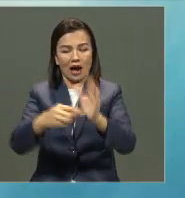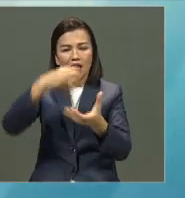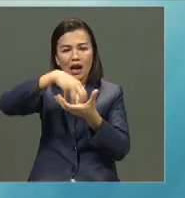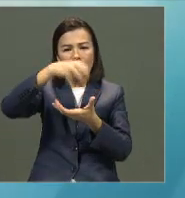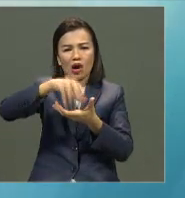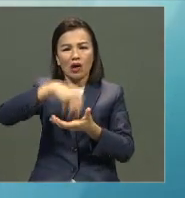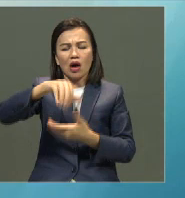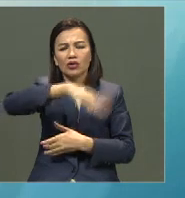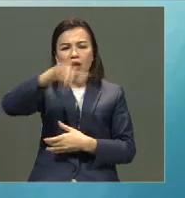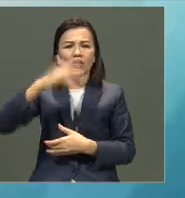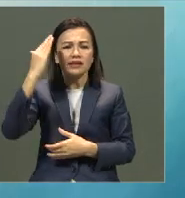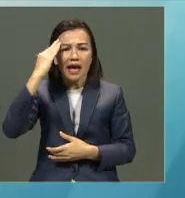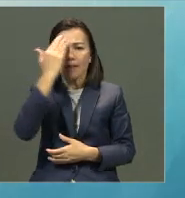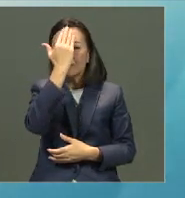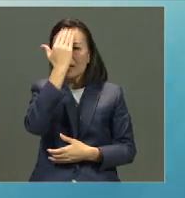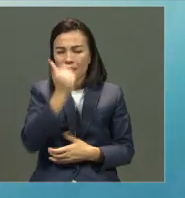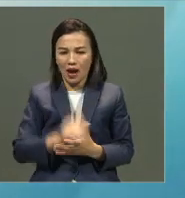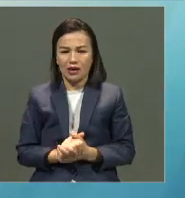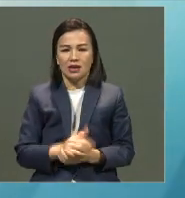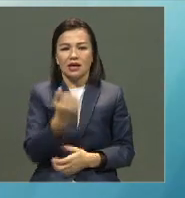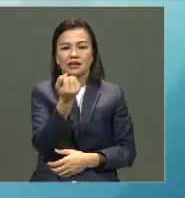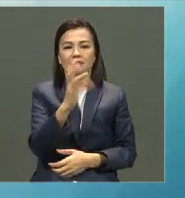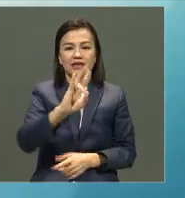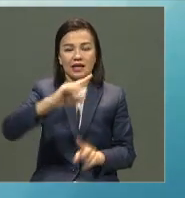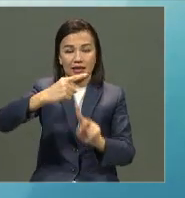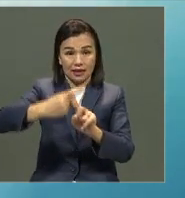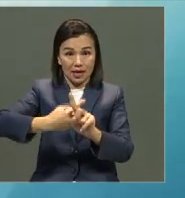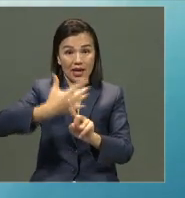วันอย่างน้อยขึ้นไปนำเคสนี้ขึ้นมาเพื่อนำเรียนนะครับว่า17พฤษภาคมบังเอิญว่าเป็นวันที่เราเพิ่งจะบอกว่าให้มีการใช้อัดฟอร์มไทยชนะแล้วก็ก็ร้านค้าต่างๆที่พึ่งจะเข้าร่วมกันก็ยังไม่เยอะนะครับในรักสองร้านนี้ก็เข้าใจว่ายังไม่ได้เข้าในระบบของตรงนี้และคนที่ไปใช้บริการก็ยังไม่มีการสแกนคิวอาร์โค้ดถ้ามีการใช้ระบบไทยชนะขึ้นมาง่ายขึ้นกว่านี้ครับไม่ต้องเป็นเห็นอะไรต้องทำอะไรมากมายกว่านี้เลยระบบจะบอกมาได้อย่างเทียมทันทีทันใดแล้วก็จะจะทำให้เราเห็นภาพ